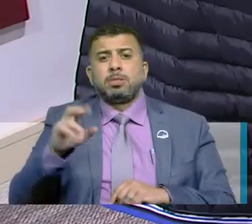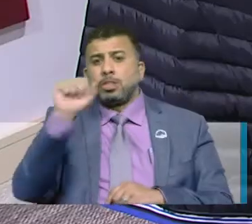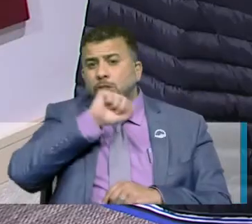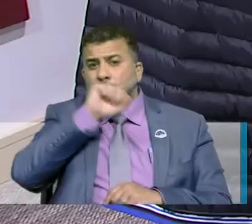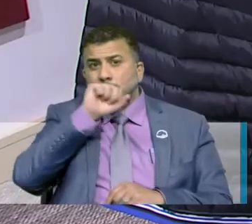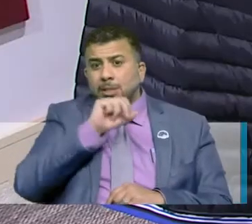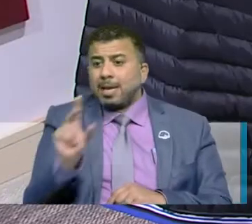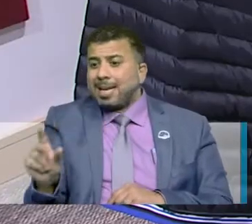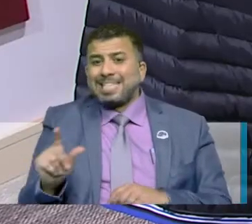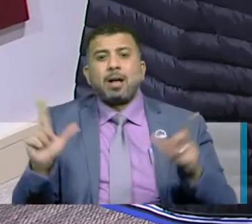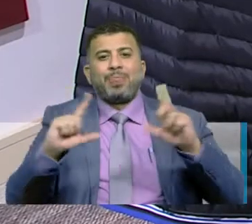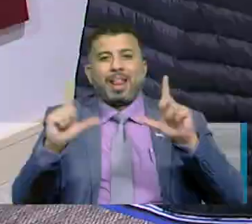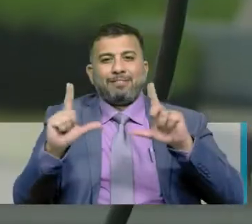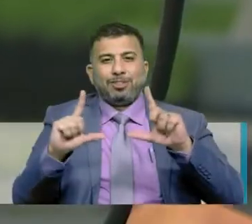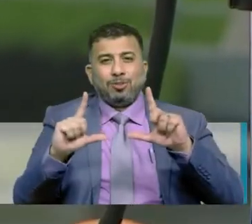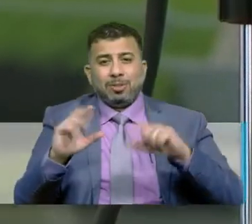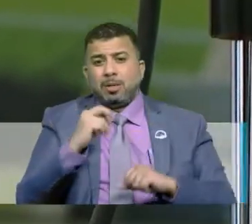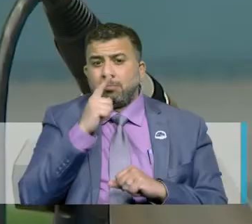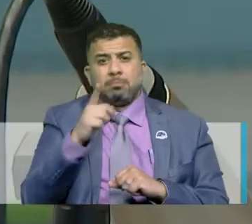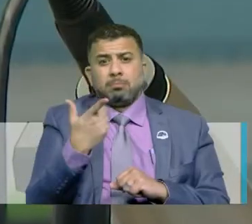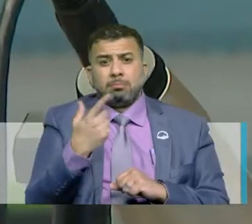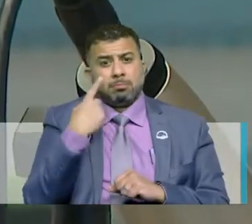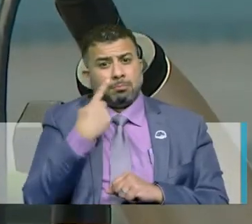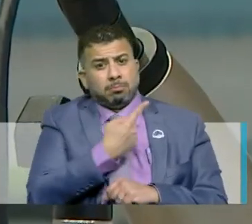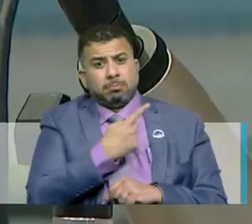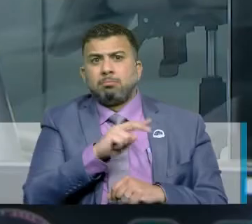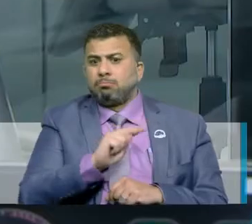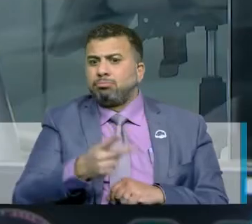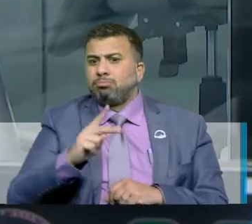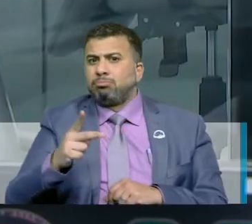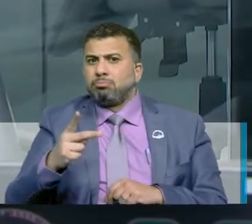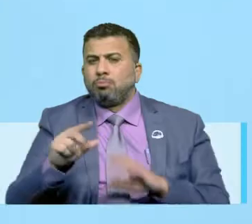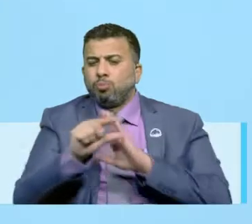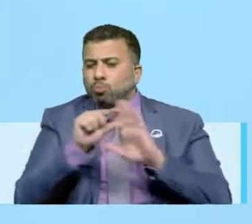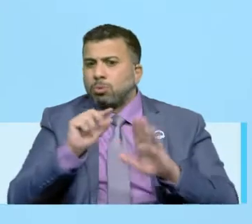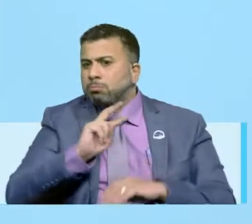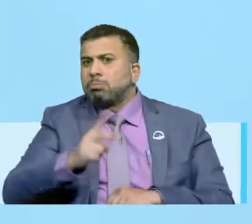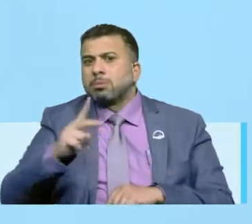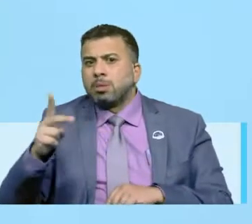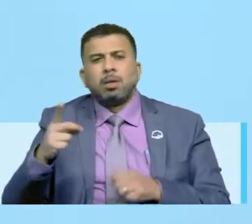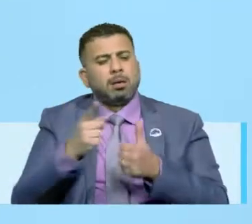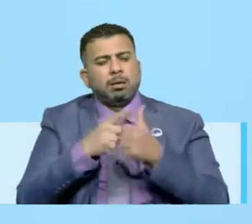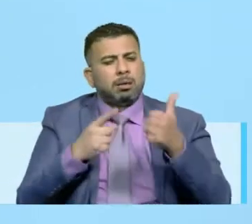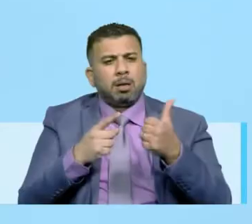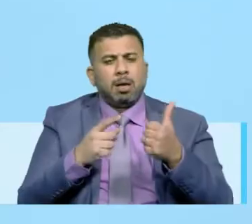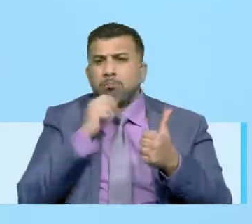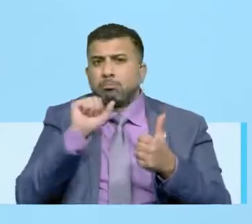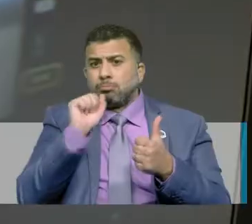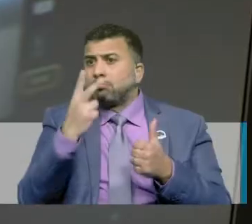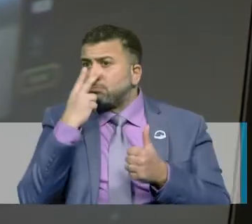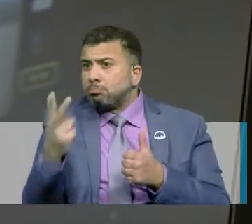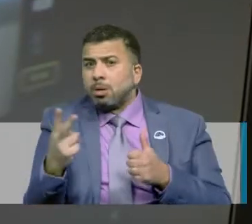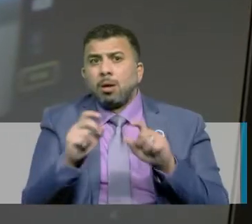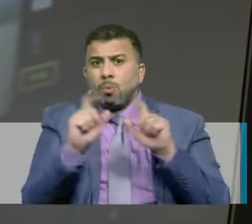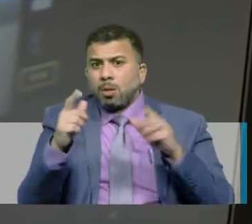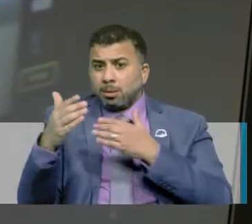الشارقة للإذاعة والتلفزيون يقابله تنوع في المحتوى، سواء بملامستها للجمهور